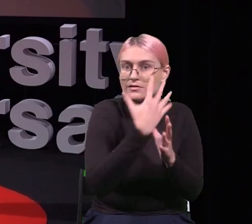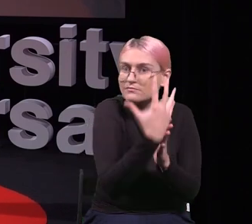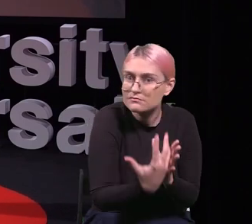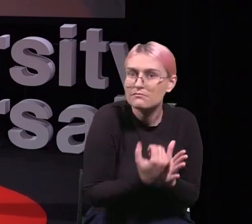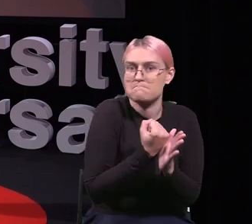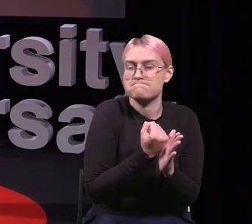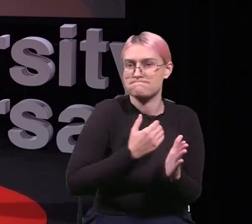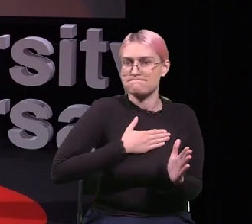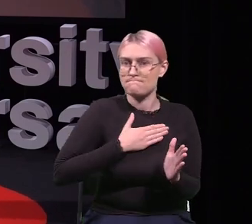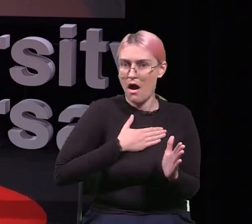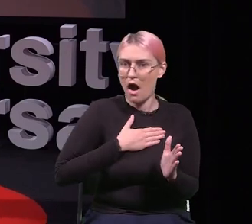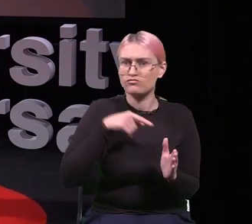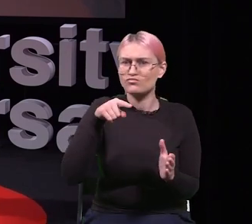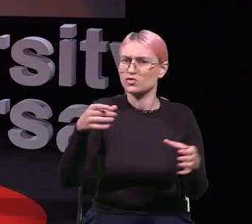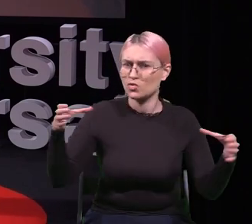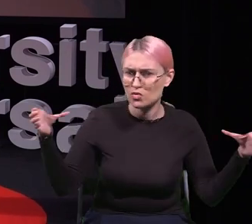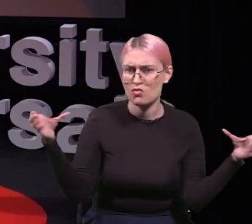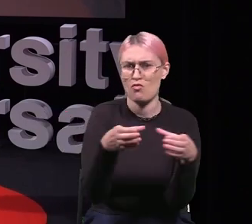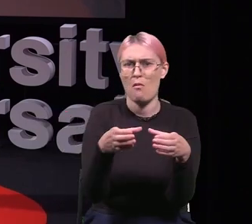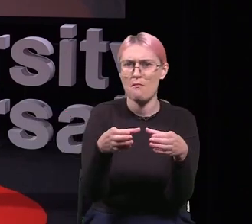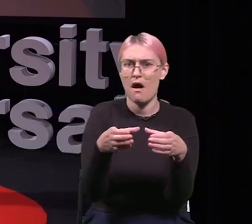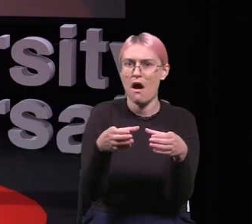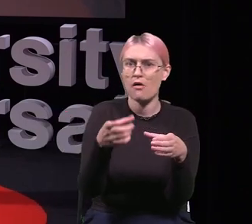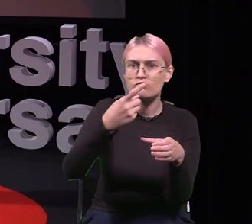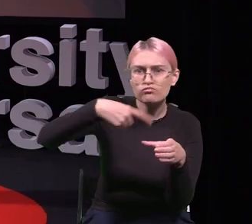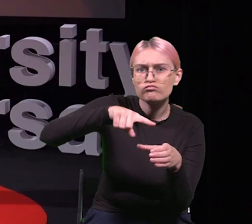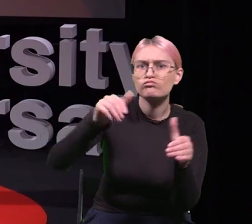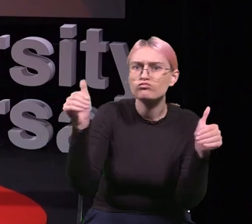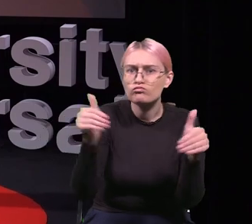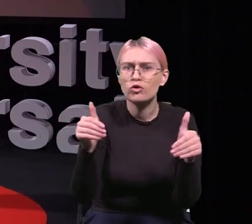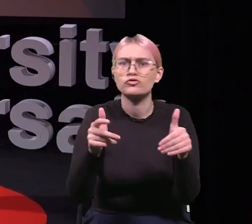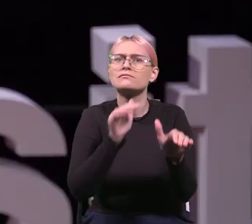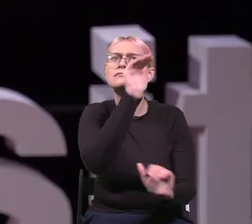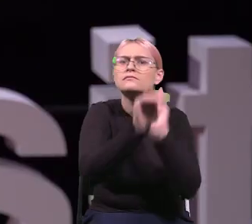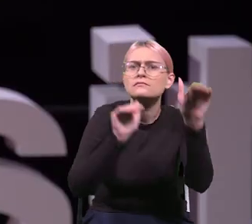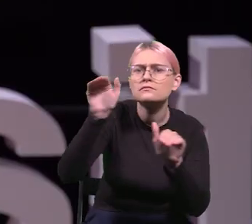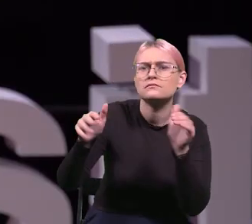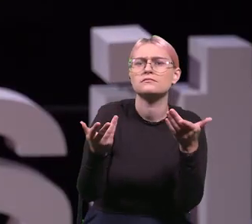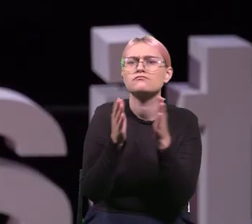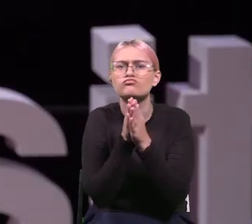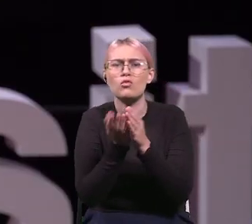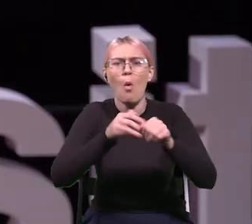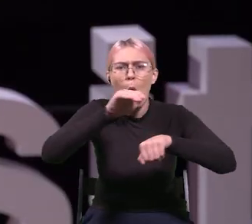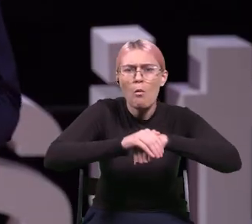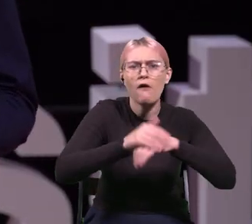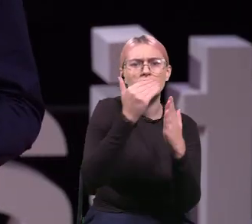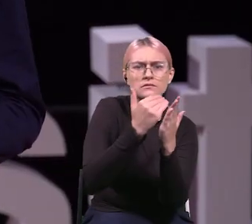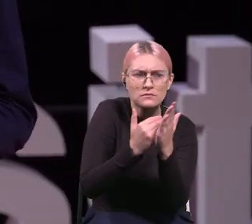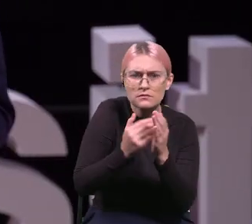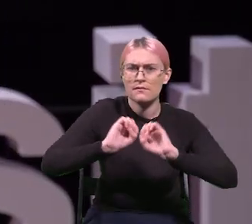jeśli jest niewielu, pokazuje to pewien nowy kierunek, który się pojawił